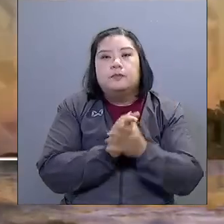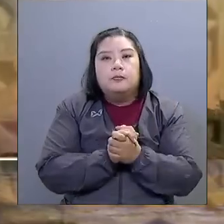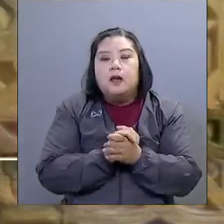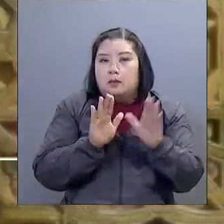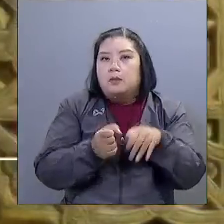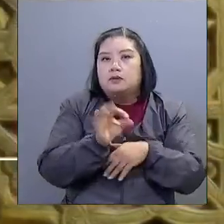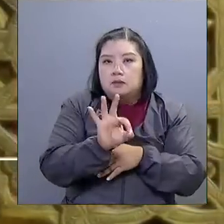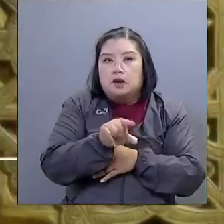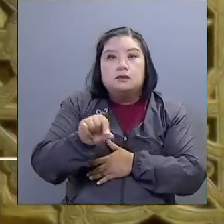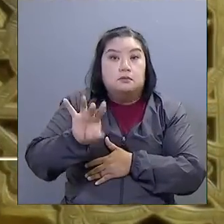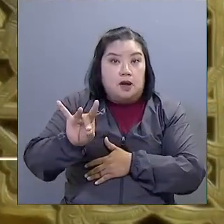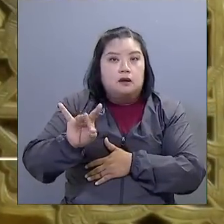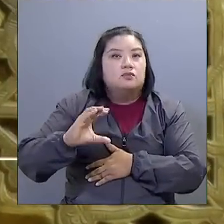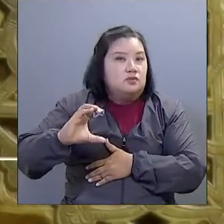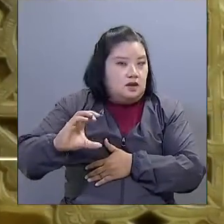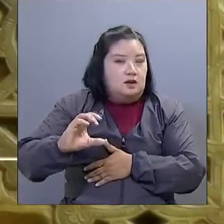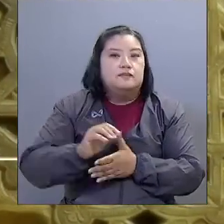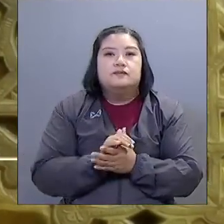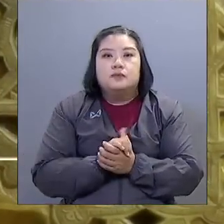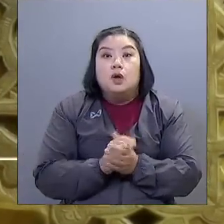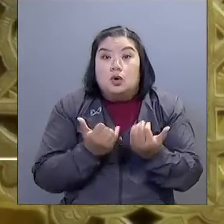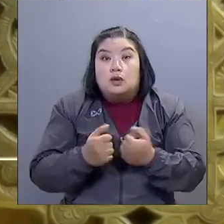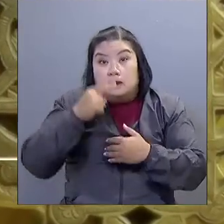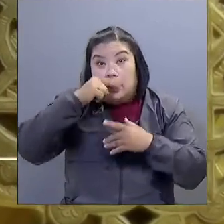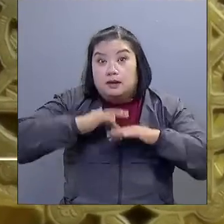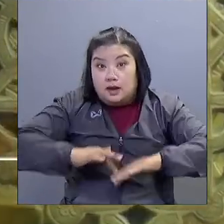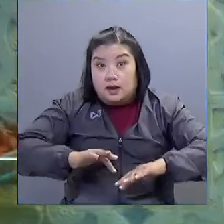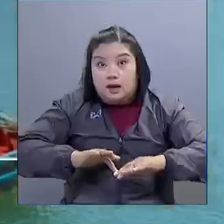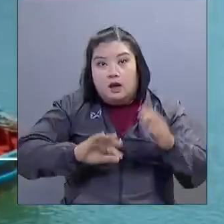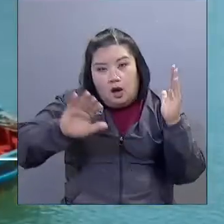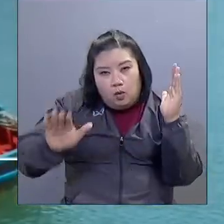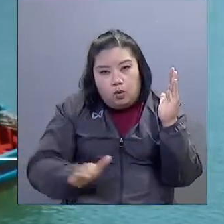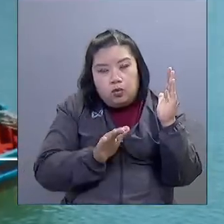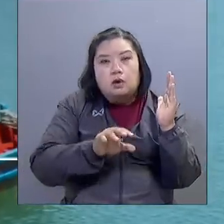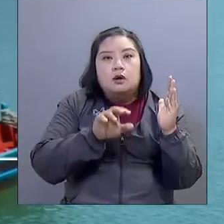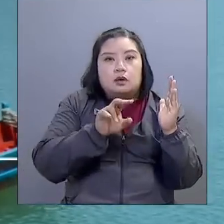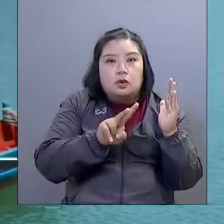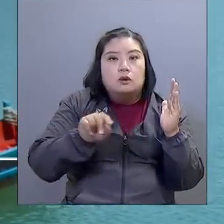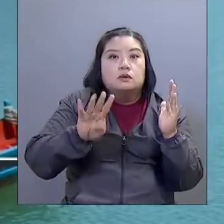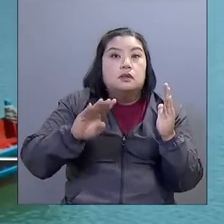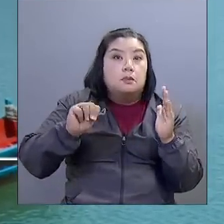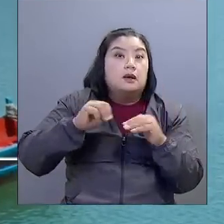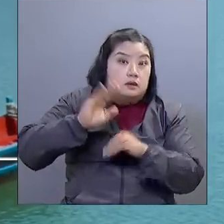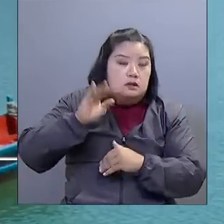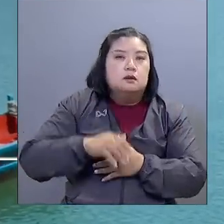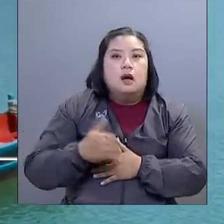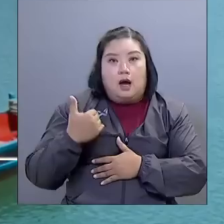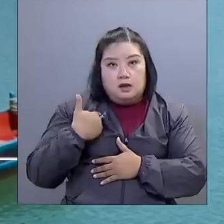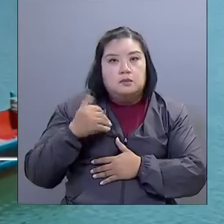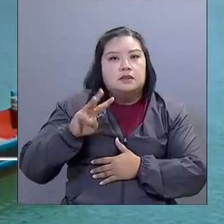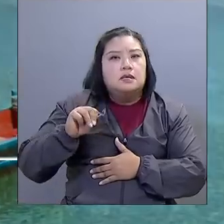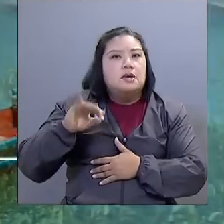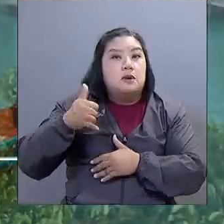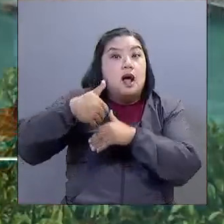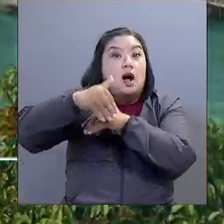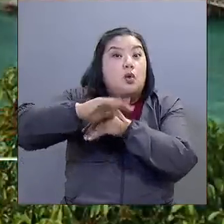าง 19-28 องศาเซลเซียสอ่าวไทยคลื่นสูง 2-4 เมตรบริเวณที่มีฝนฟ้าคะนองคลื่นสูงมากกว่า4เมตรส่วนทาง